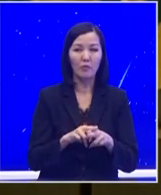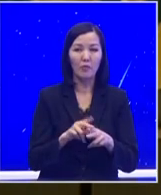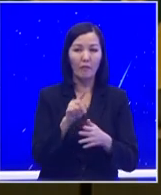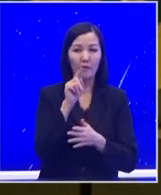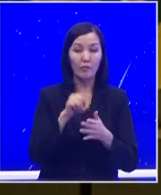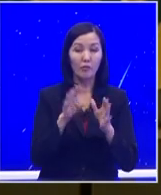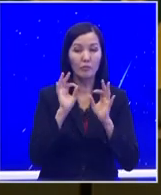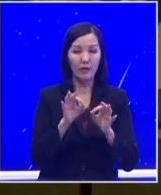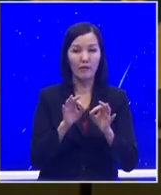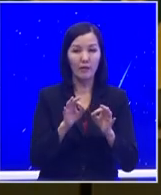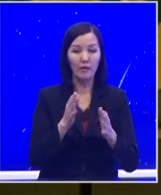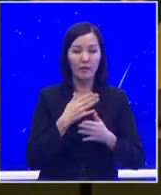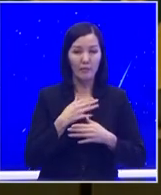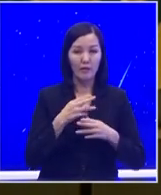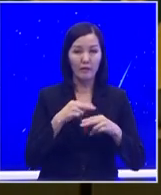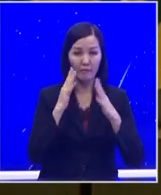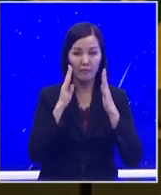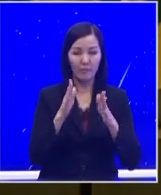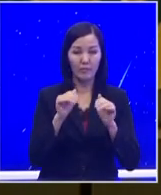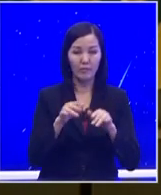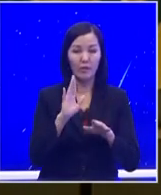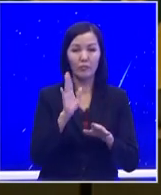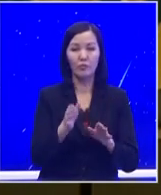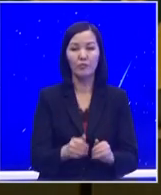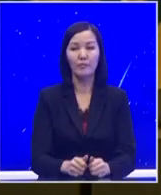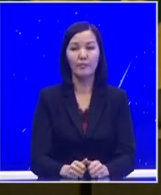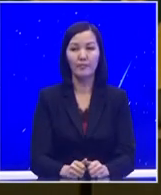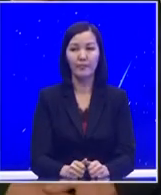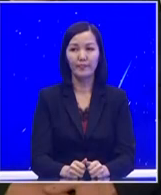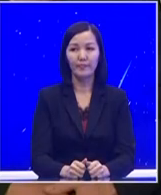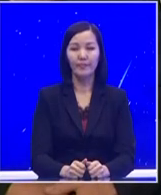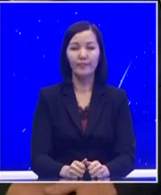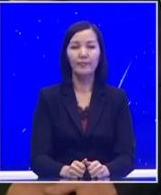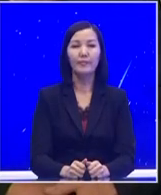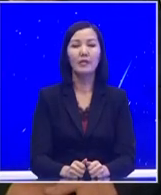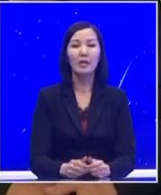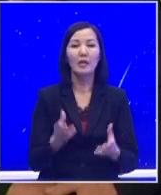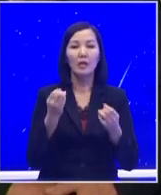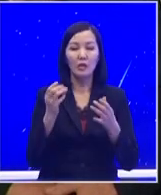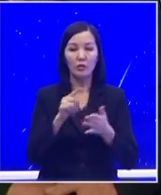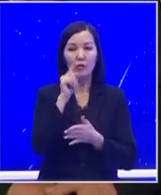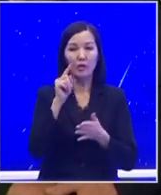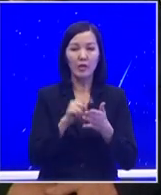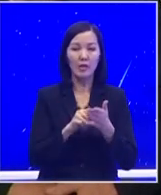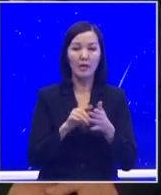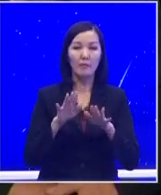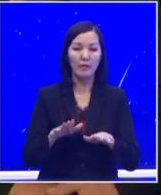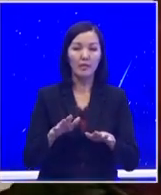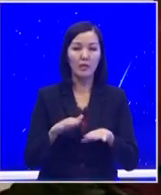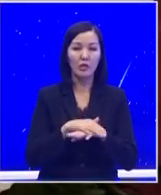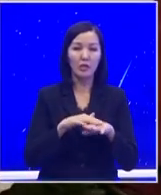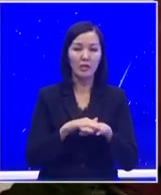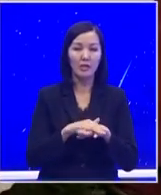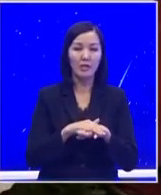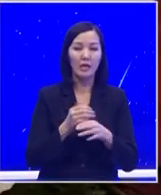вопрос правильный, мы должны на это реагировать. Мы этот вопрос будем решать. Адресовали свои чаяния местные жители и